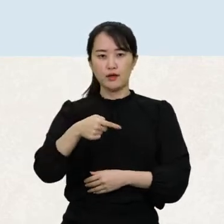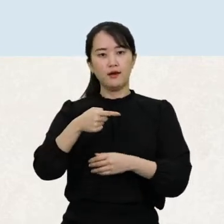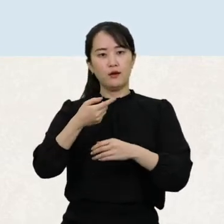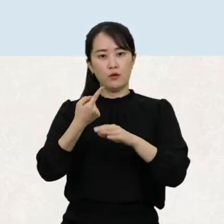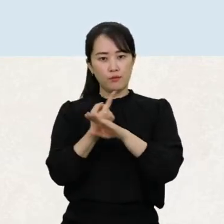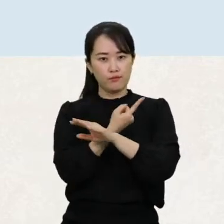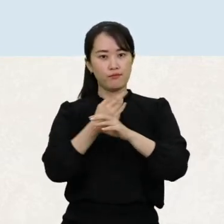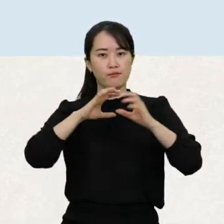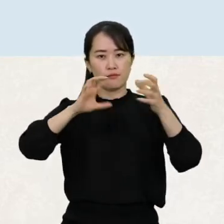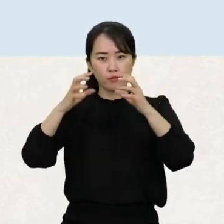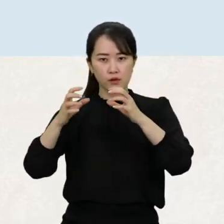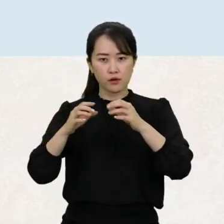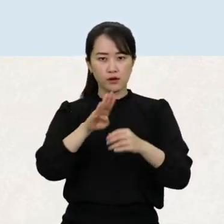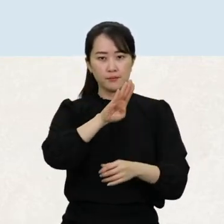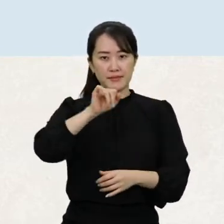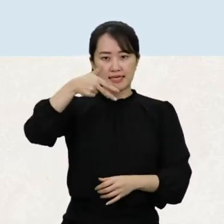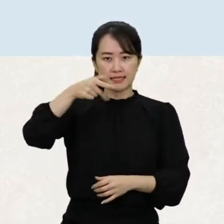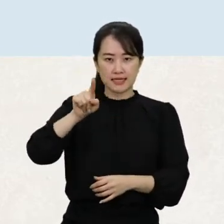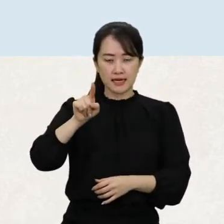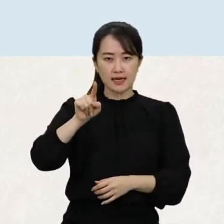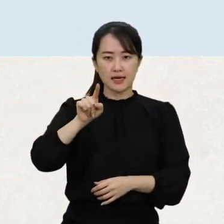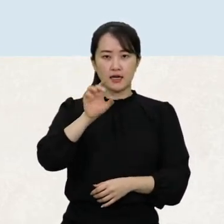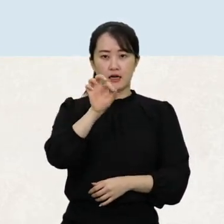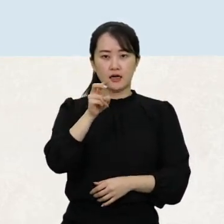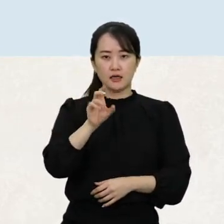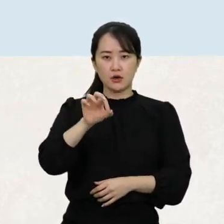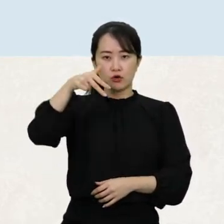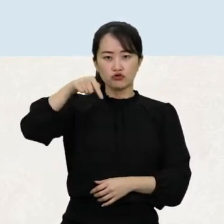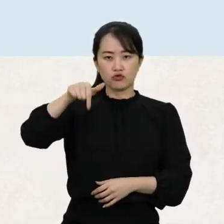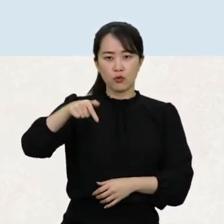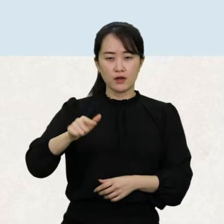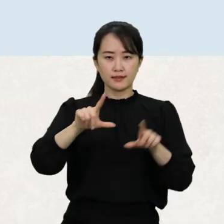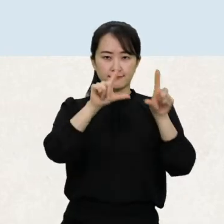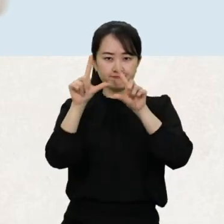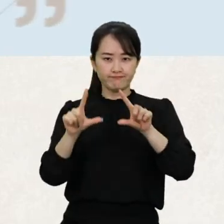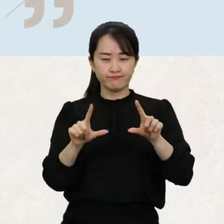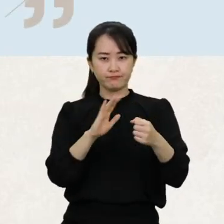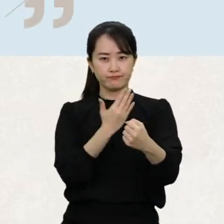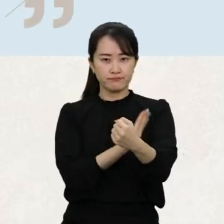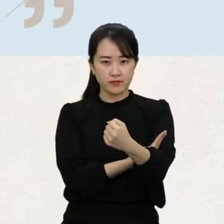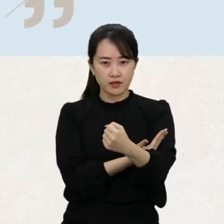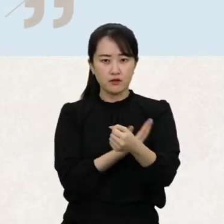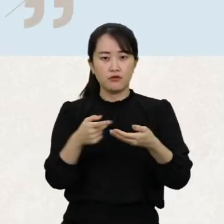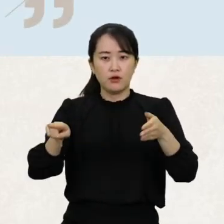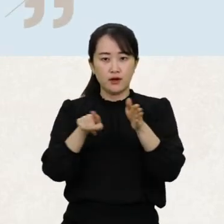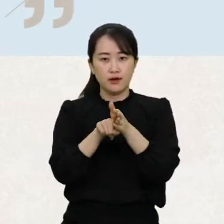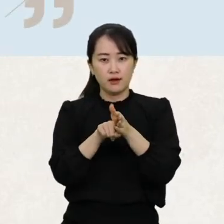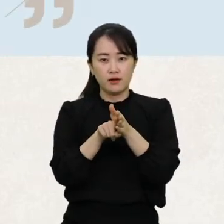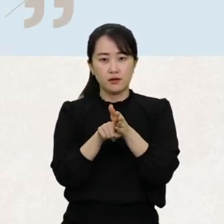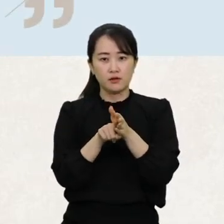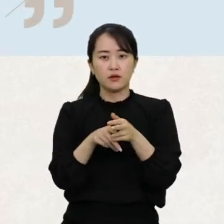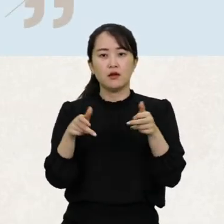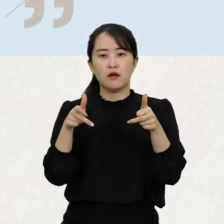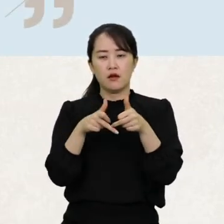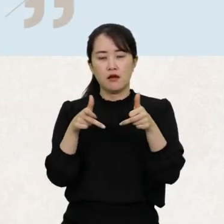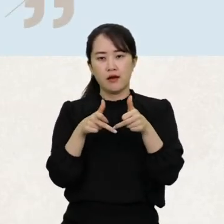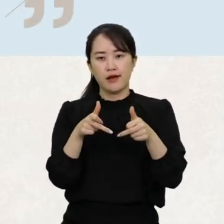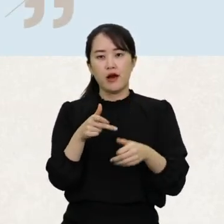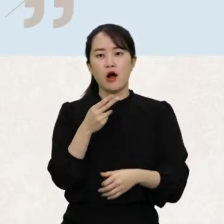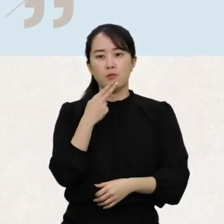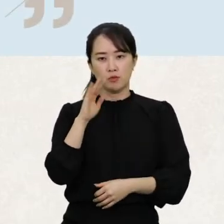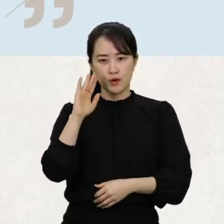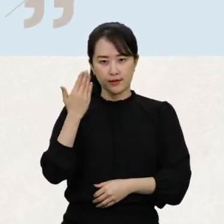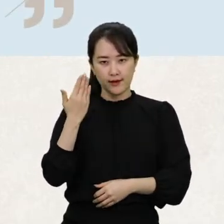나라들에서 비자 또는 영주권을 받기 위한 건강 요구 조건에 지역사회 서비스를 필요로 하는 장애가 없어야